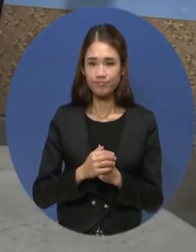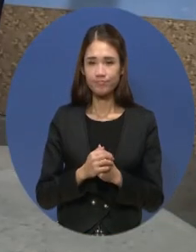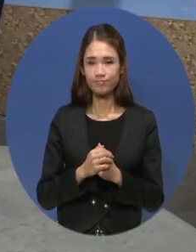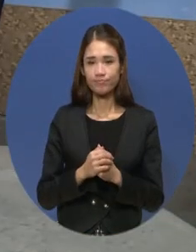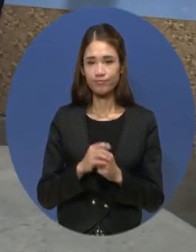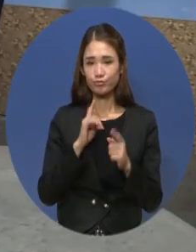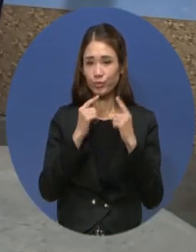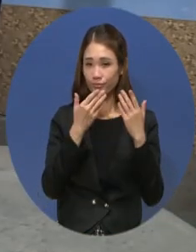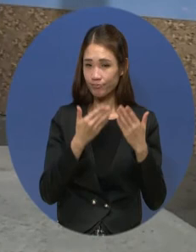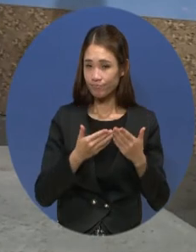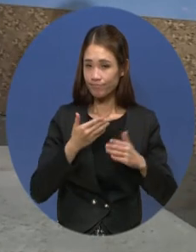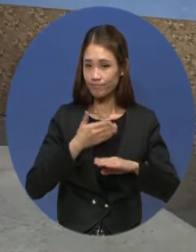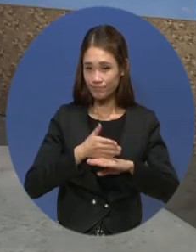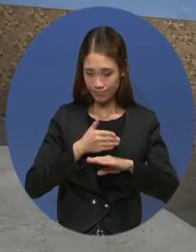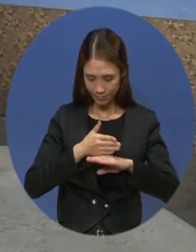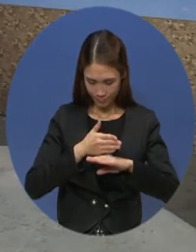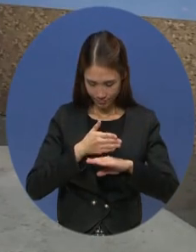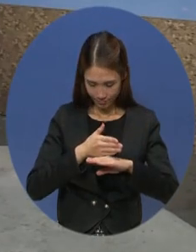네 오늘 말씀 감사합니다